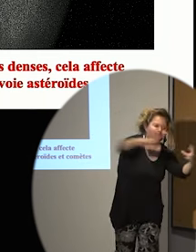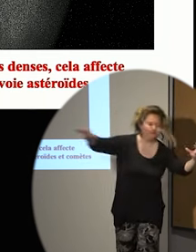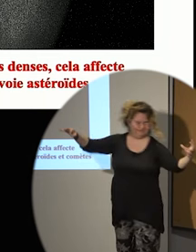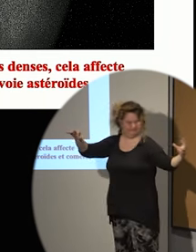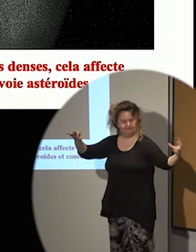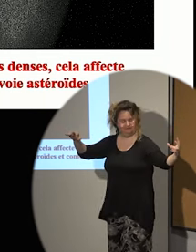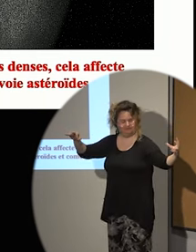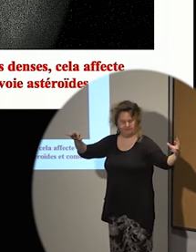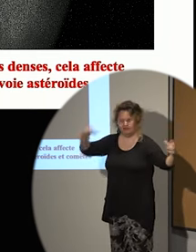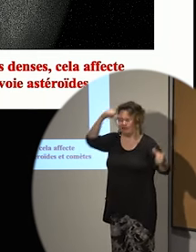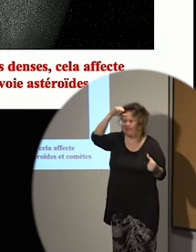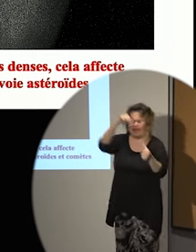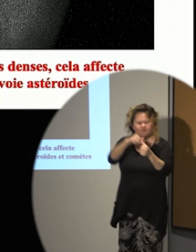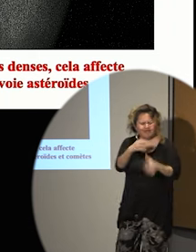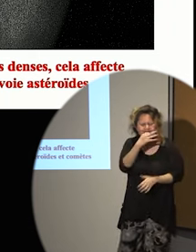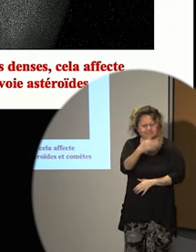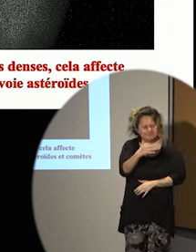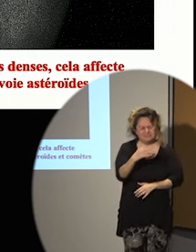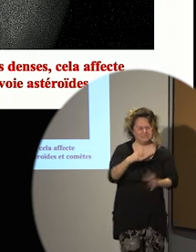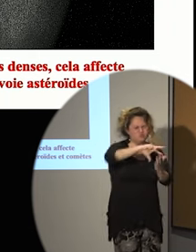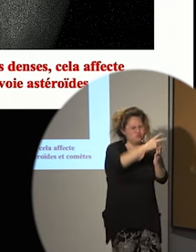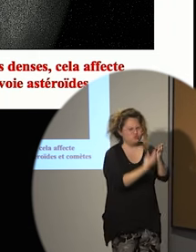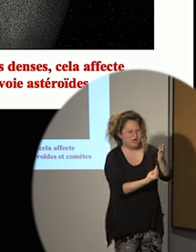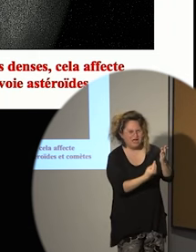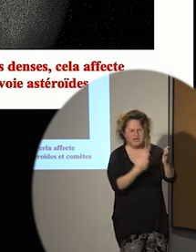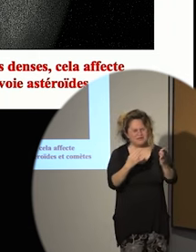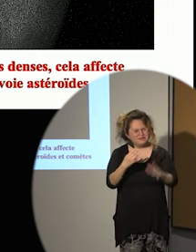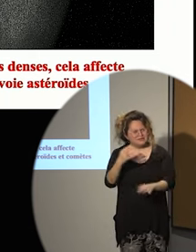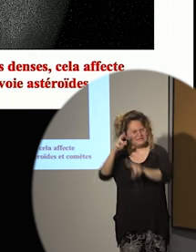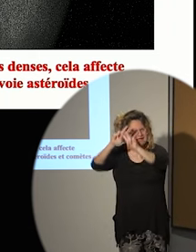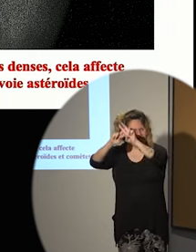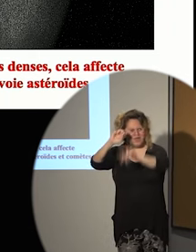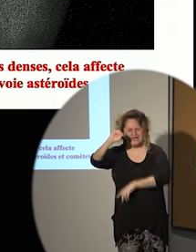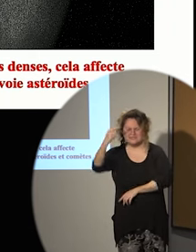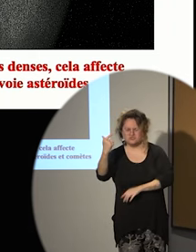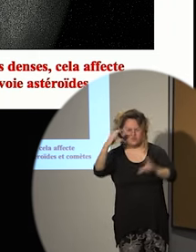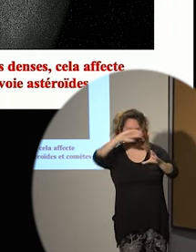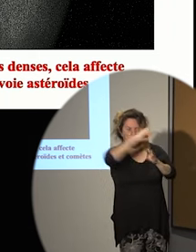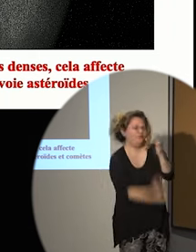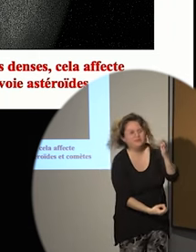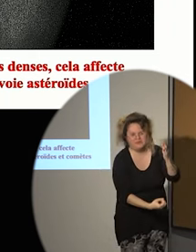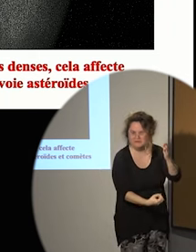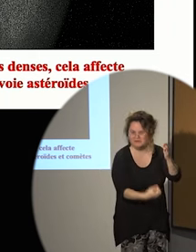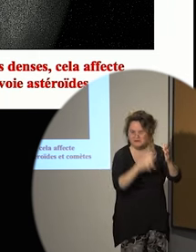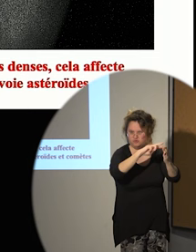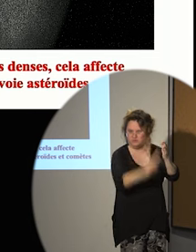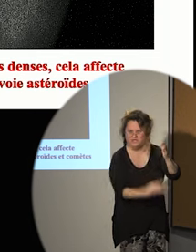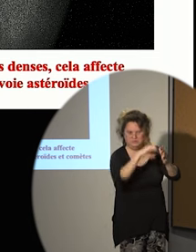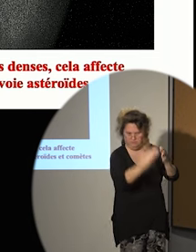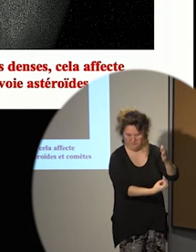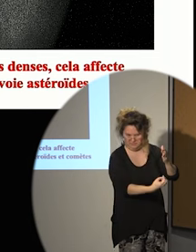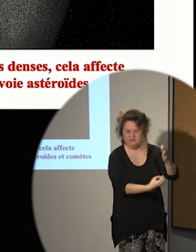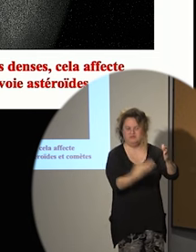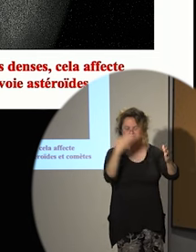elle tombait super vite. En fait, quand elle passe à ce qu'on appelle le péricentre, elle va à toute allure. Par contre, quand elle